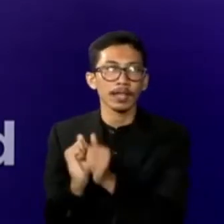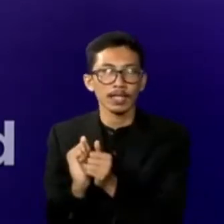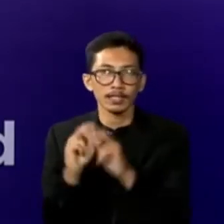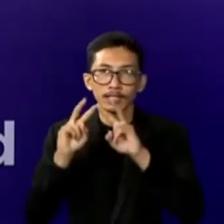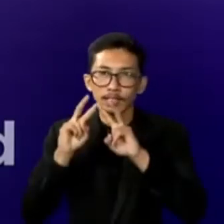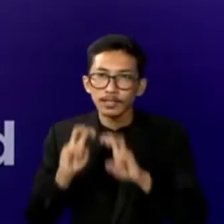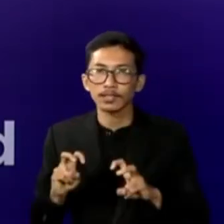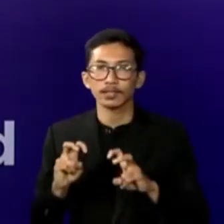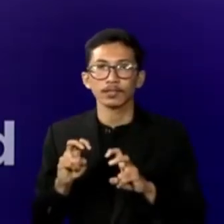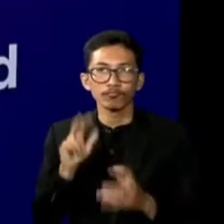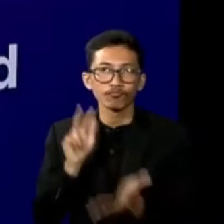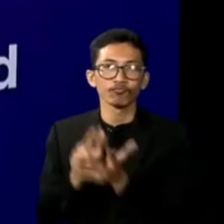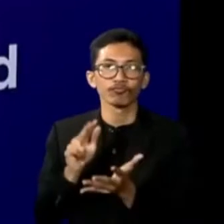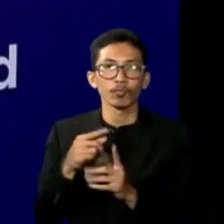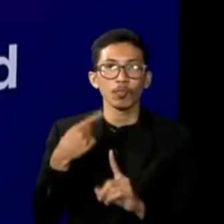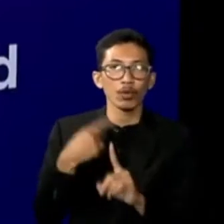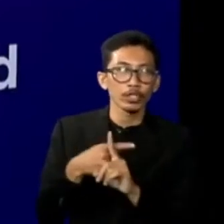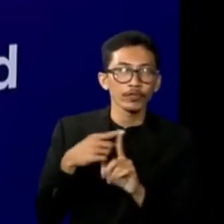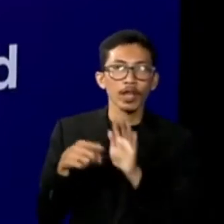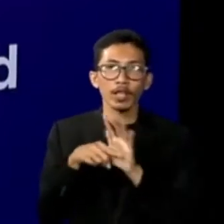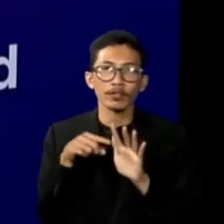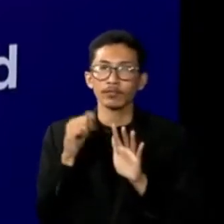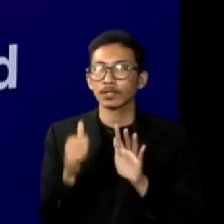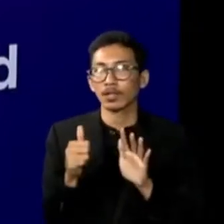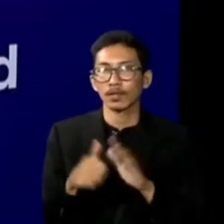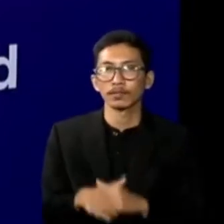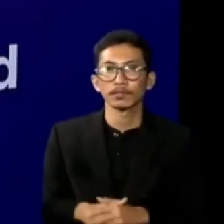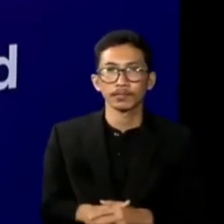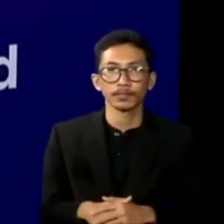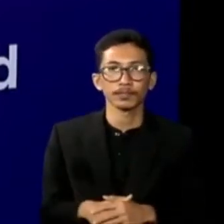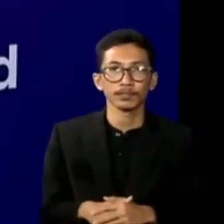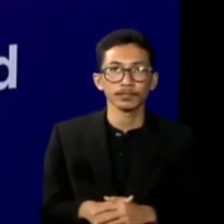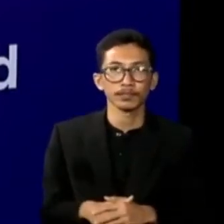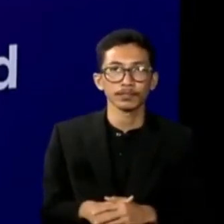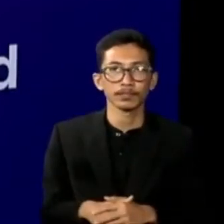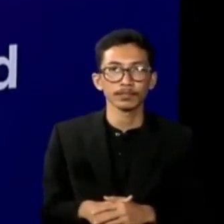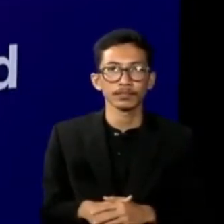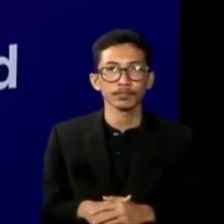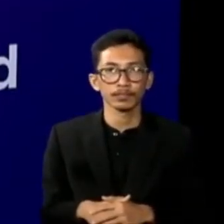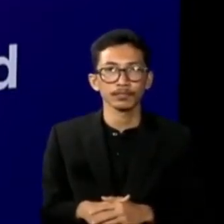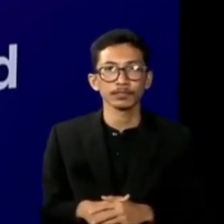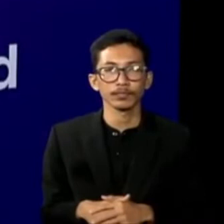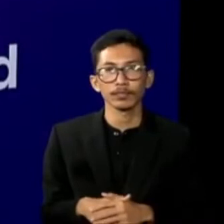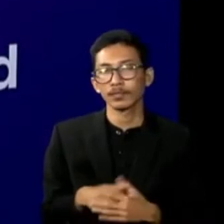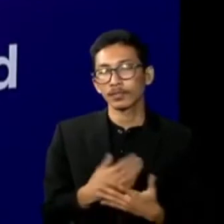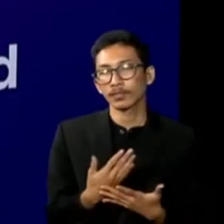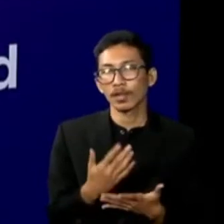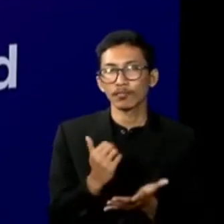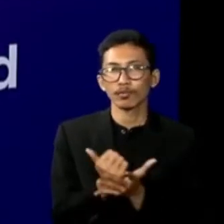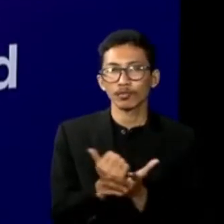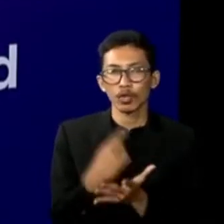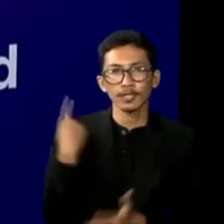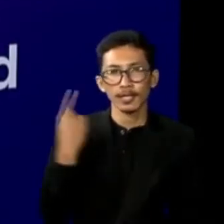atau tidak apalagi dengan pekerjaan dengan risiko yang cukup tinggi ya Dok Ya ini perlu lebih sering dibandingkan yang tidak terlalu